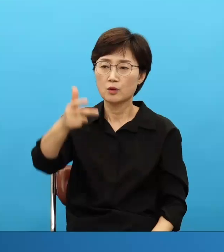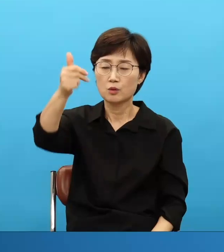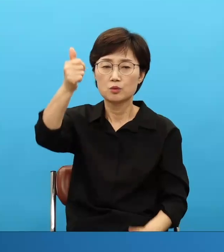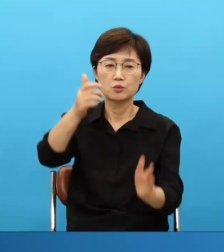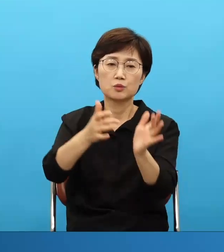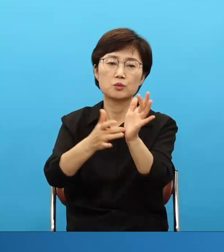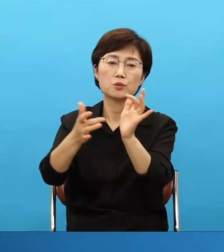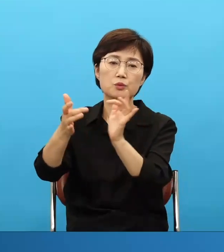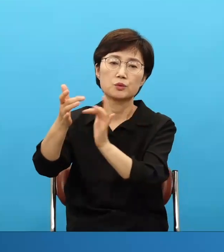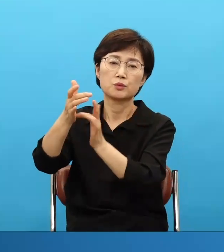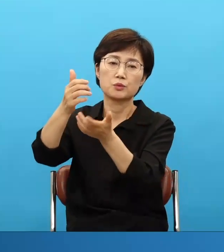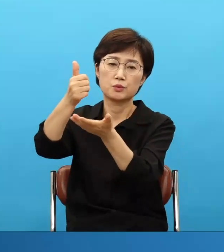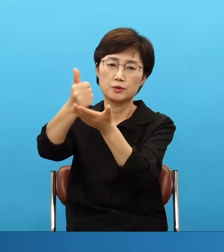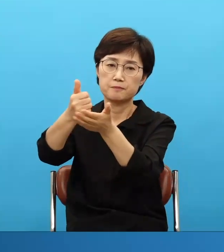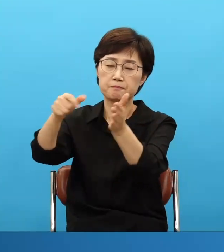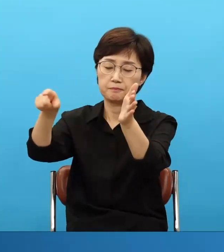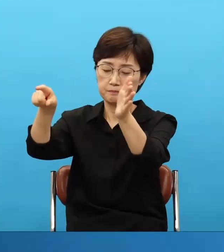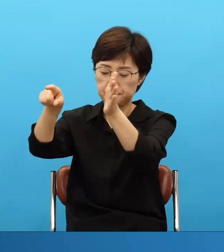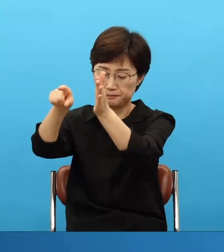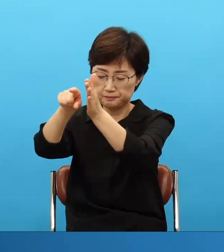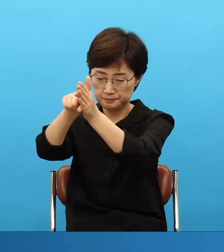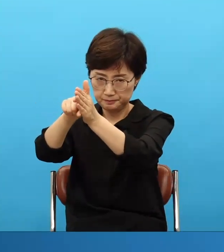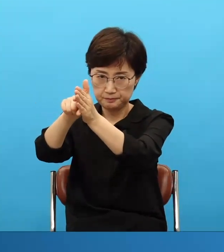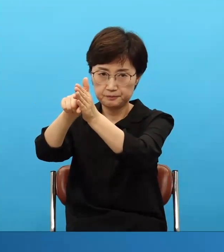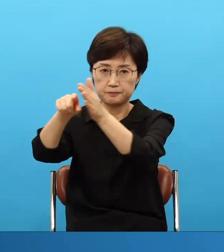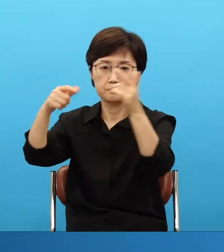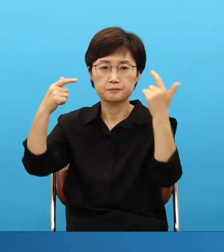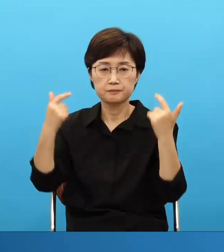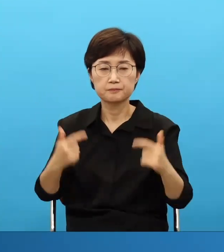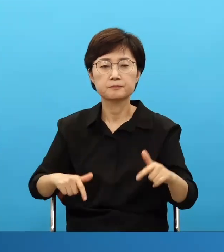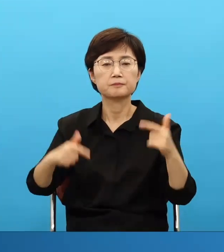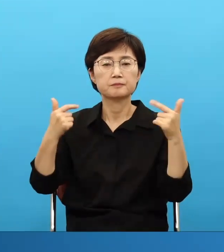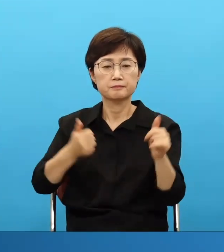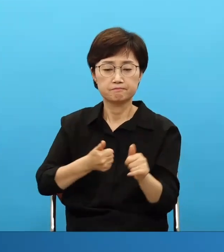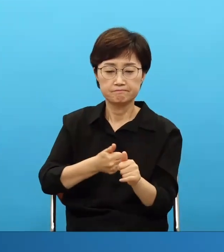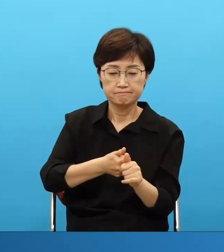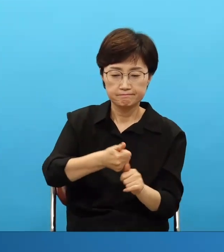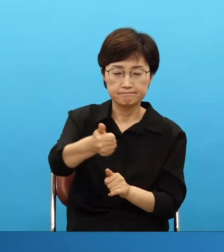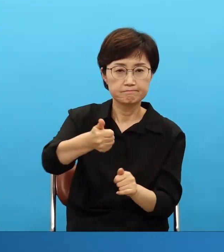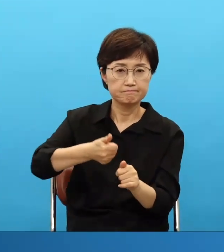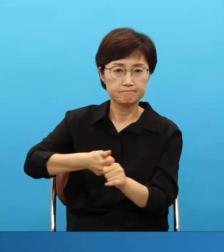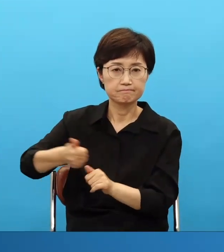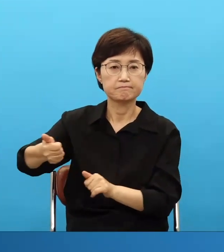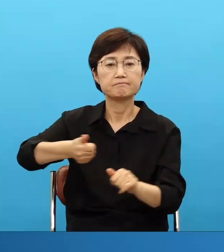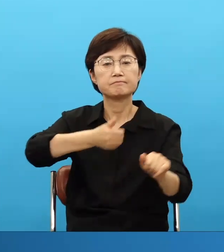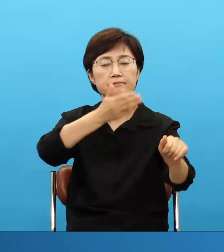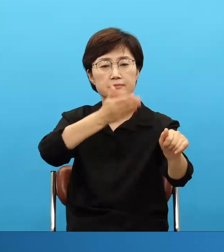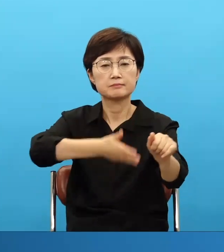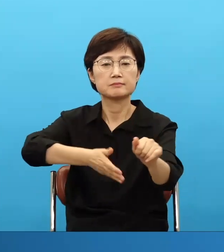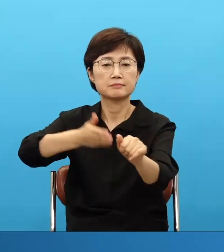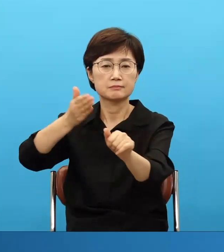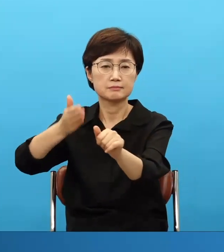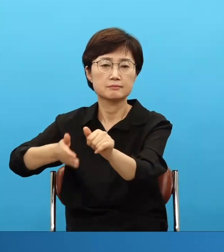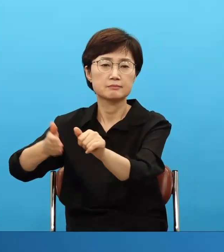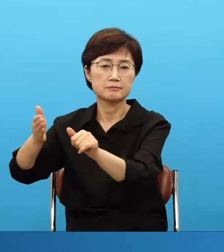주시 주 예수을 믿다 늘